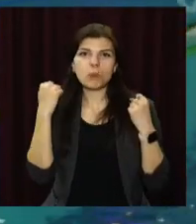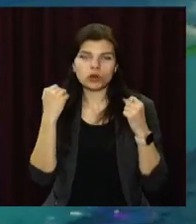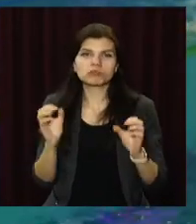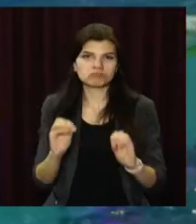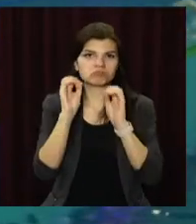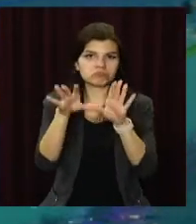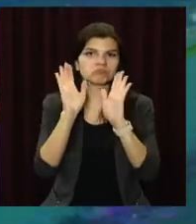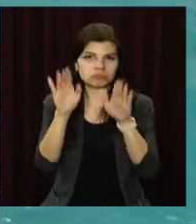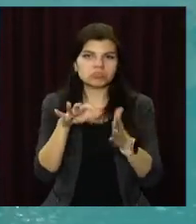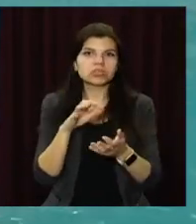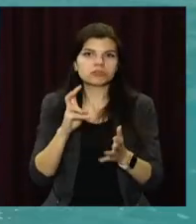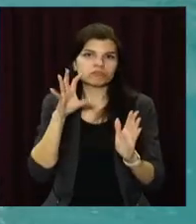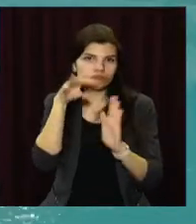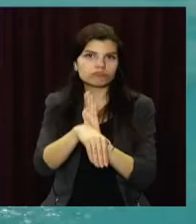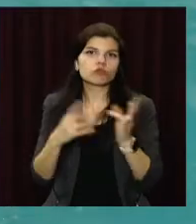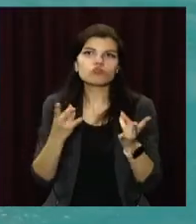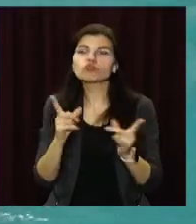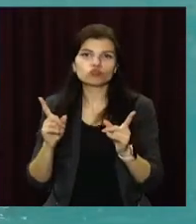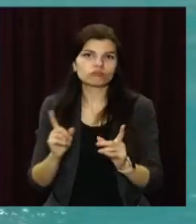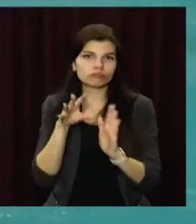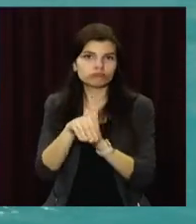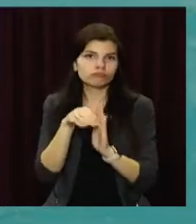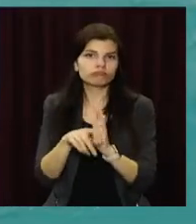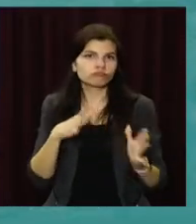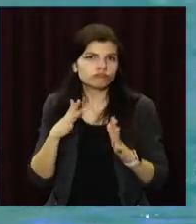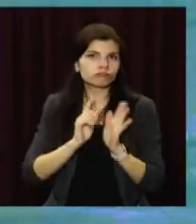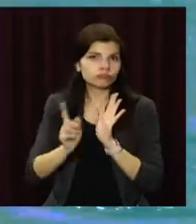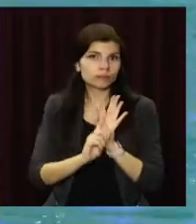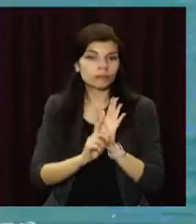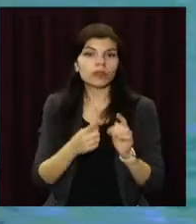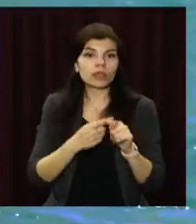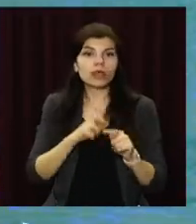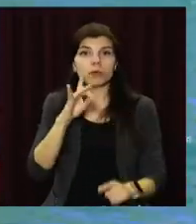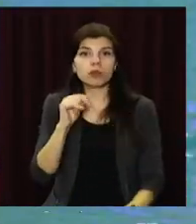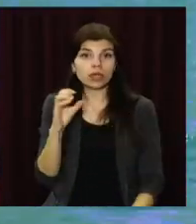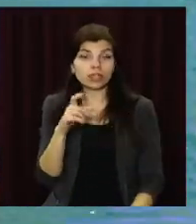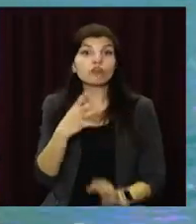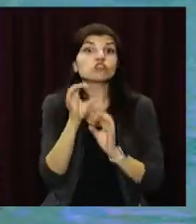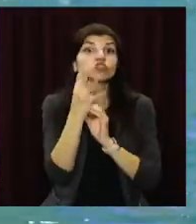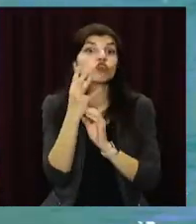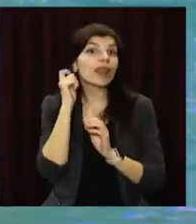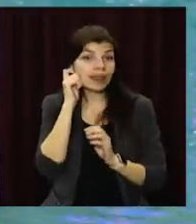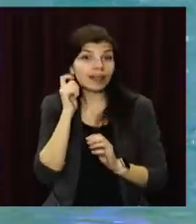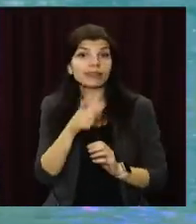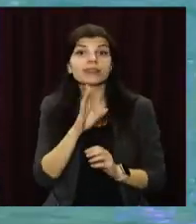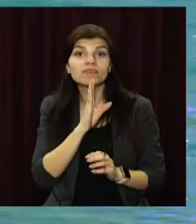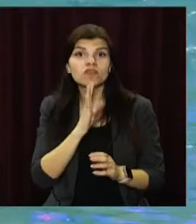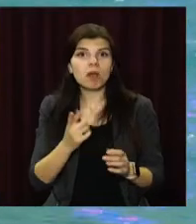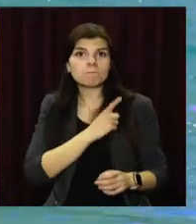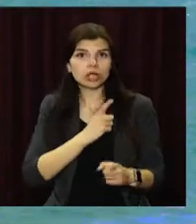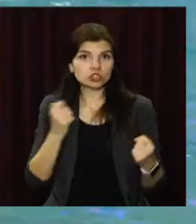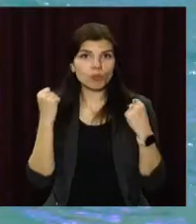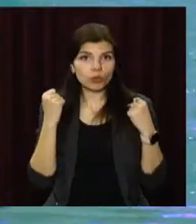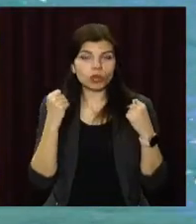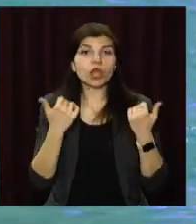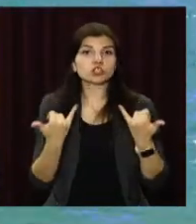І почали вкладатися. Спеціалізація Камілою плавання – це брас. Вже у 14 років дівчина стала майстеркою спорту.